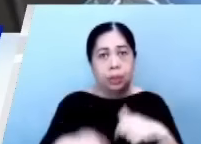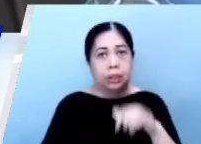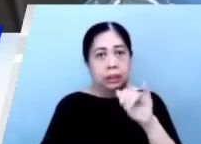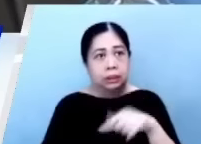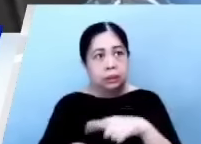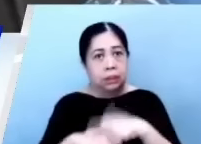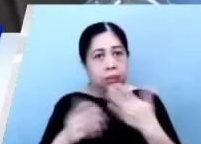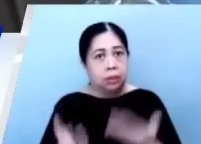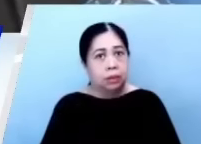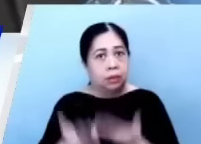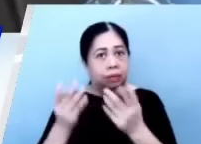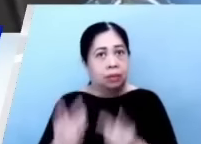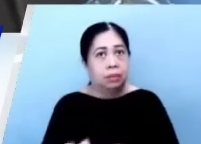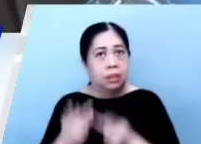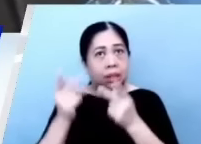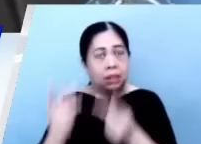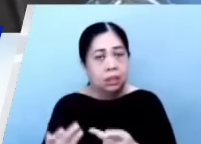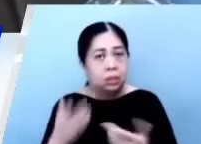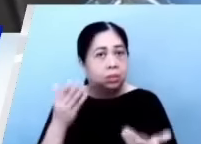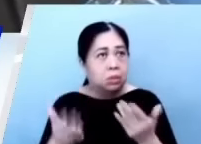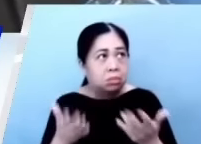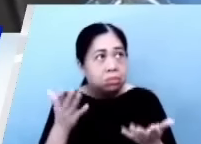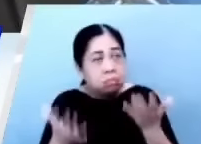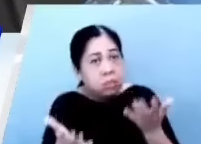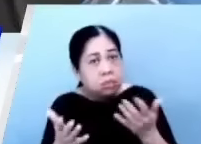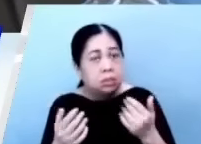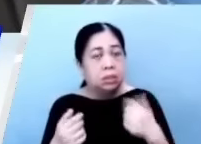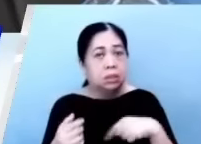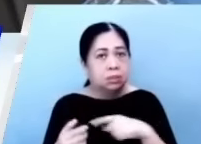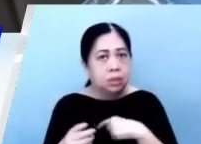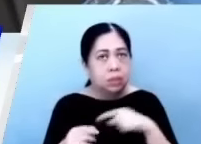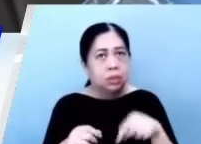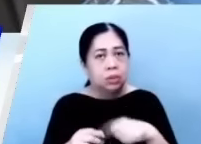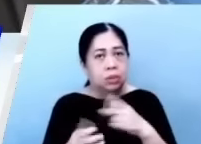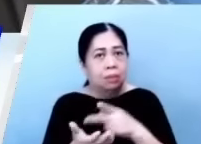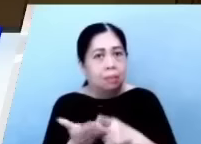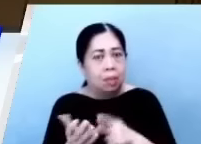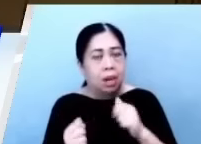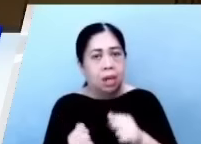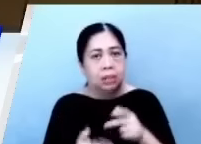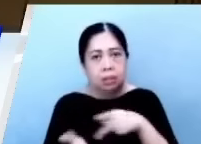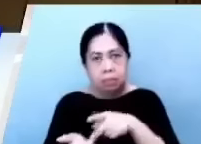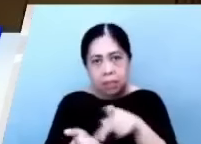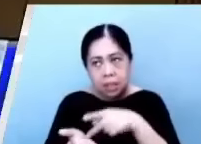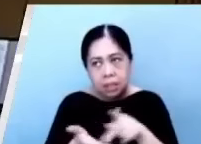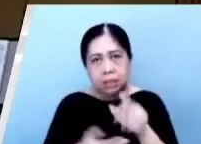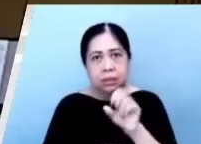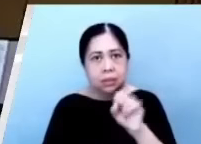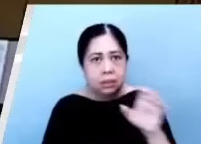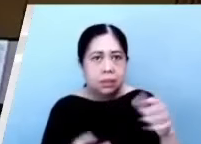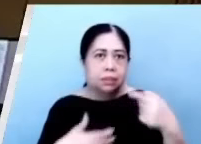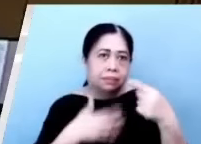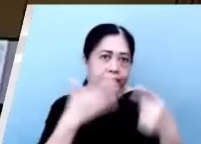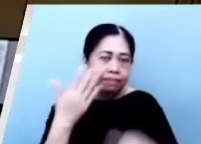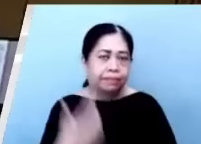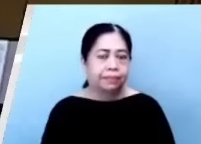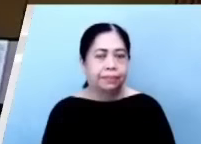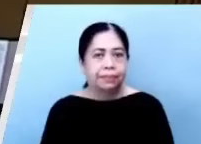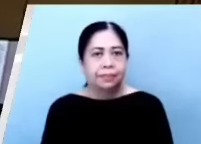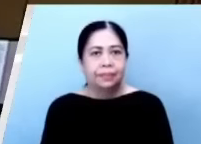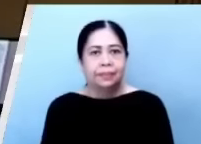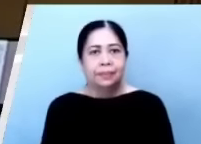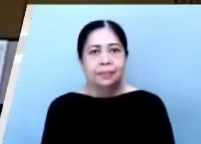the petition, baka nga po, umabot na kami doon sa part na makapagbayad na ho kami. Ian Cruz, nagbabalita para sa